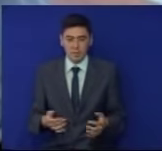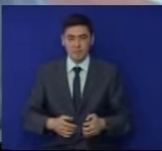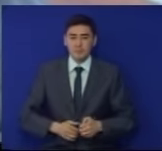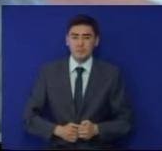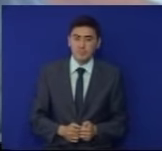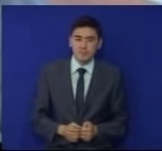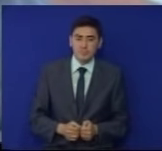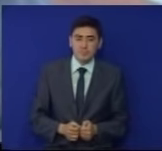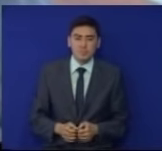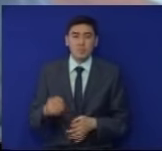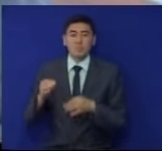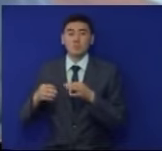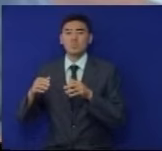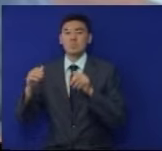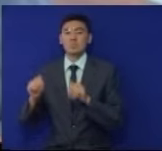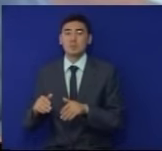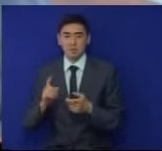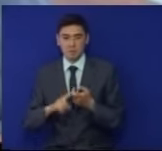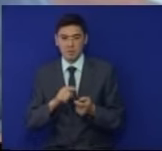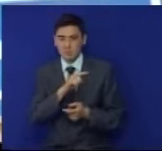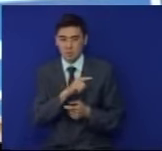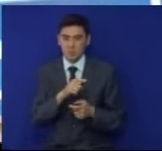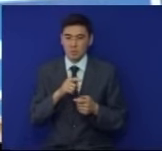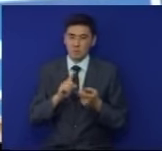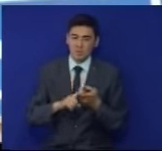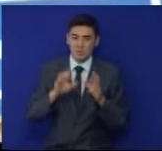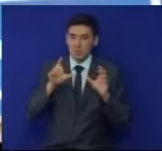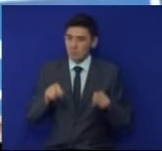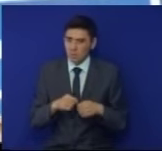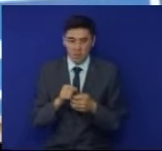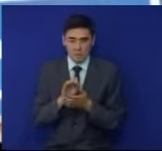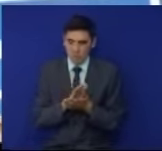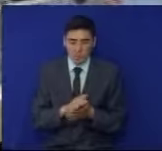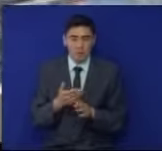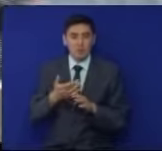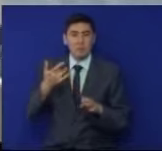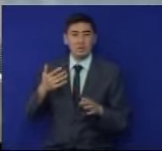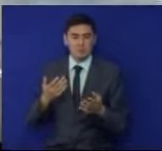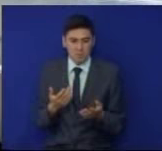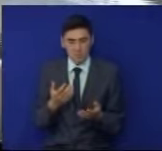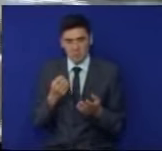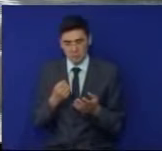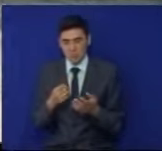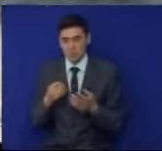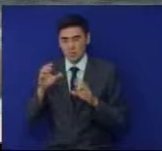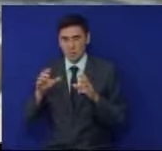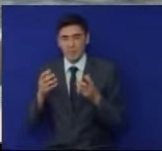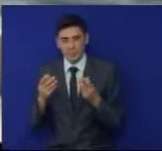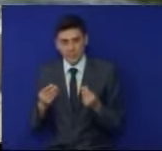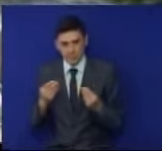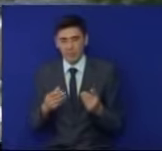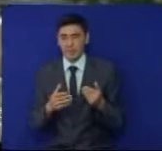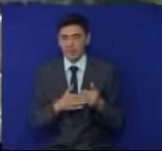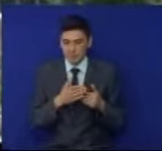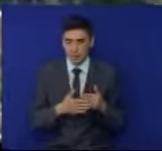определении меры наказания учитывалось отсутствие у подсудимого отягчающих обстоятельств и наличие смягчающих. Тем не менее, родные заявили о